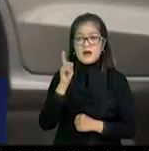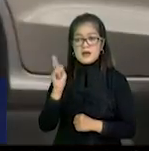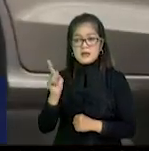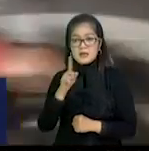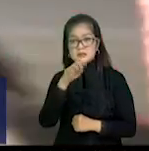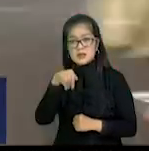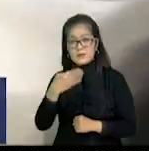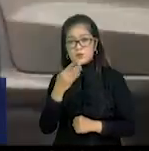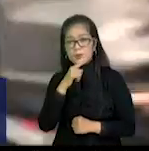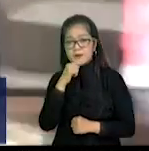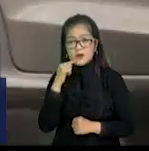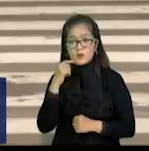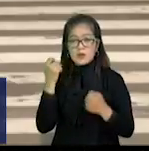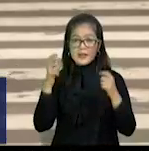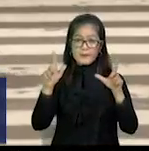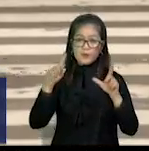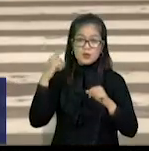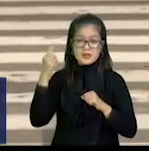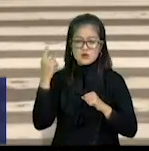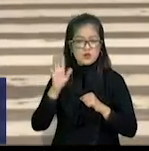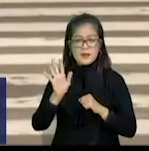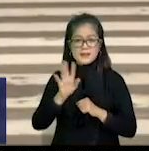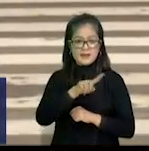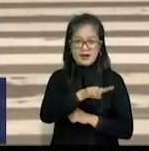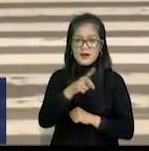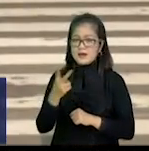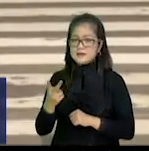hari libur nasional ini tidak baku dari zakat pertanian dan Aulia Yunus melaporkan